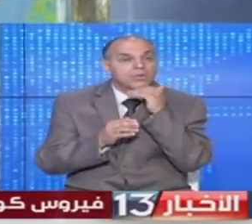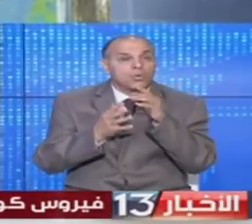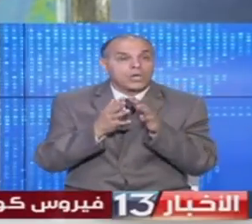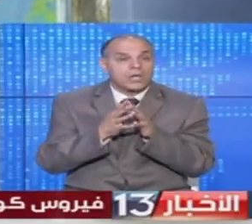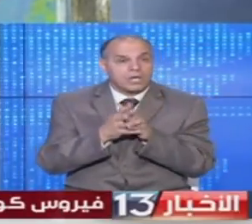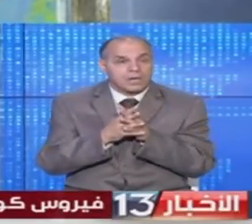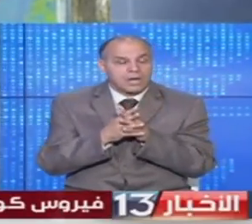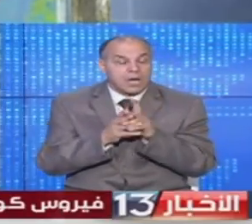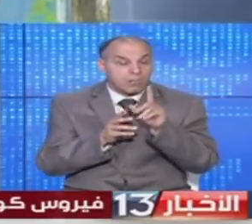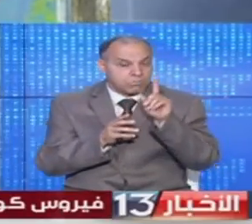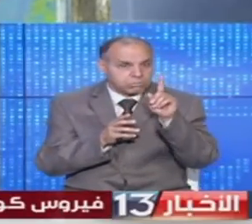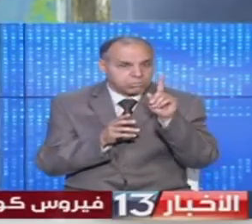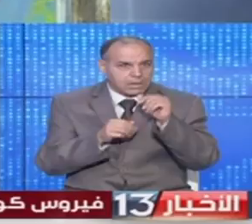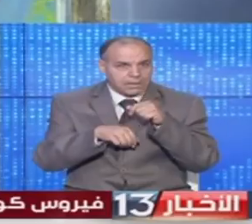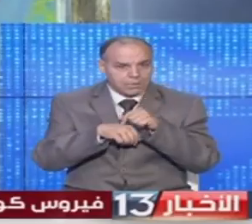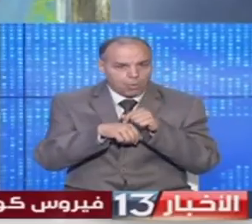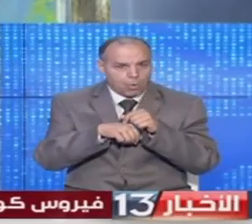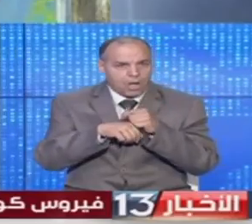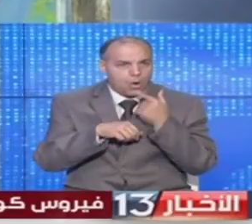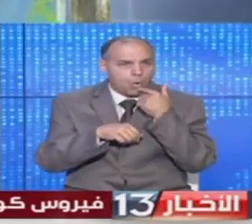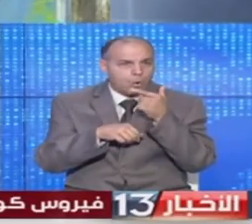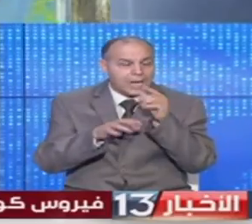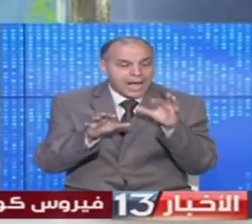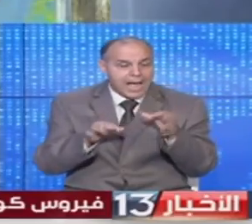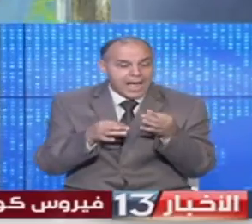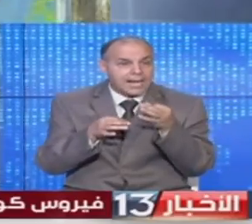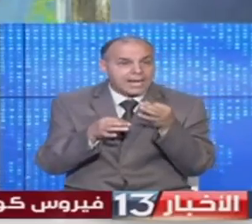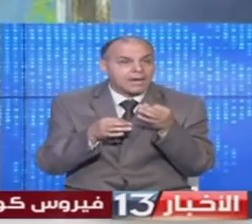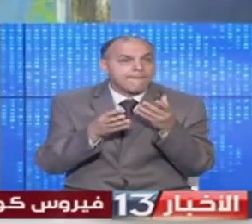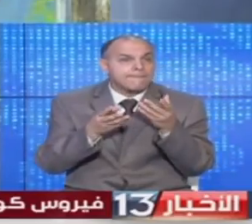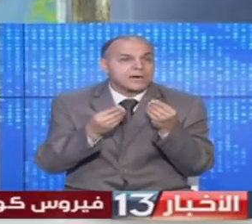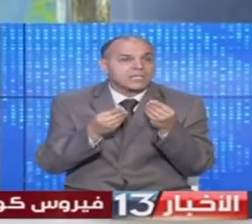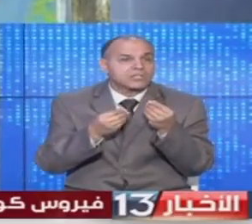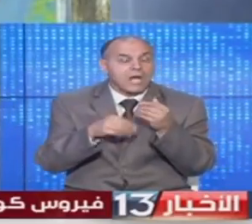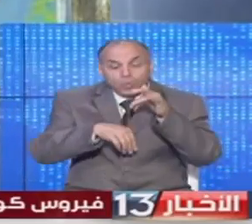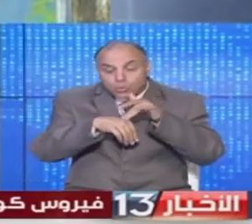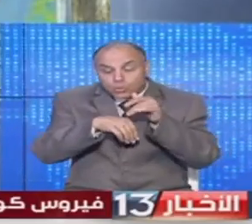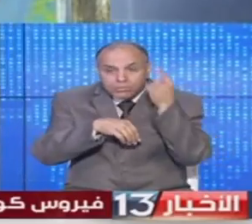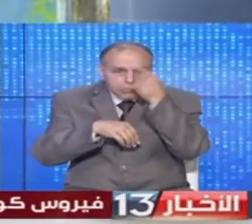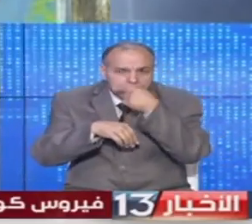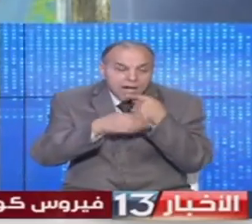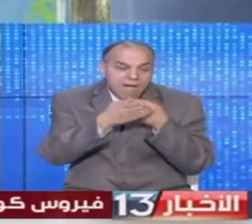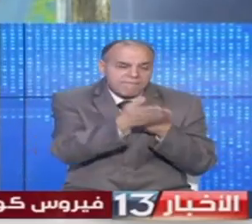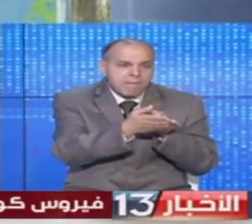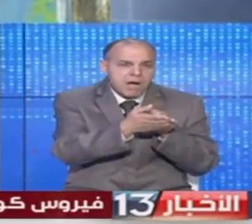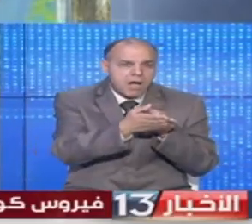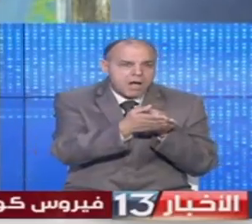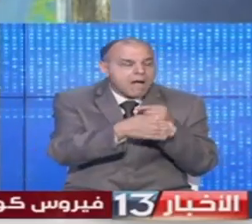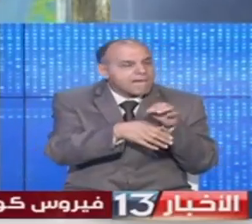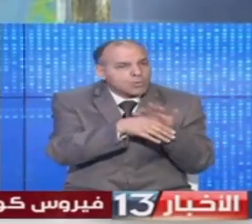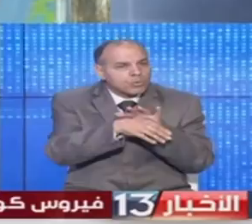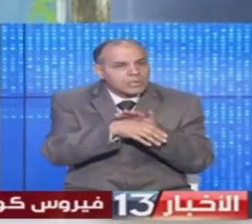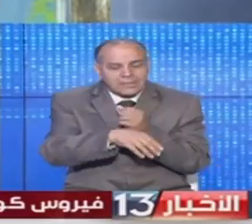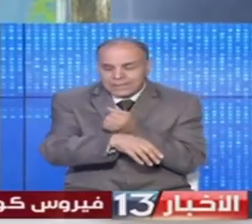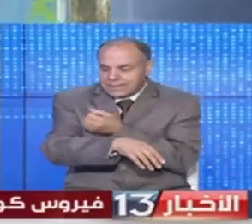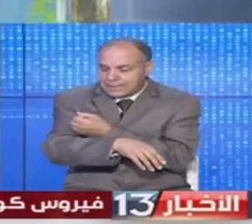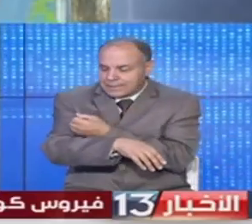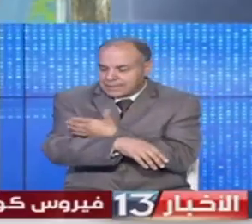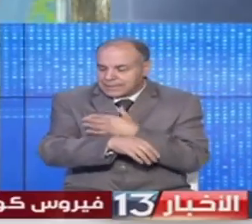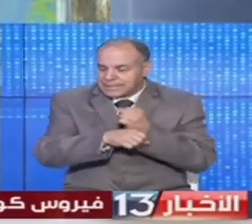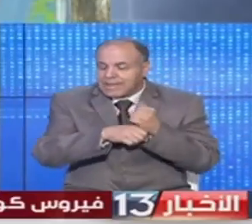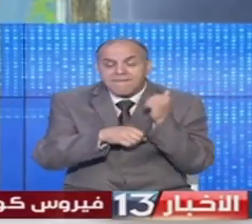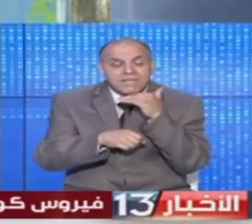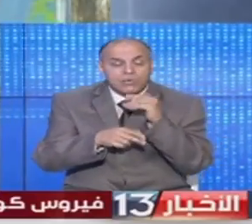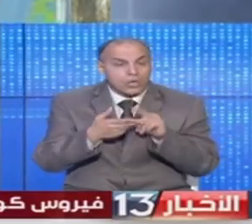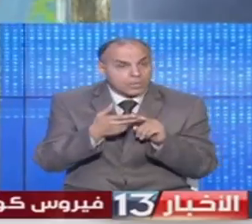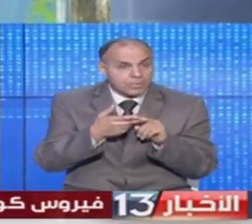وخاصه الخطه التوالي لان حل وعن العباد اللي عندهم العرب وعندهم الاعراق بشكل التحليل السريع هذا اللي هو كيف